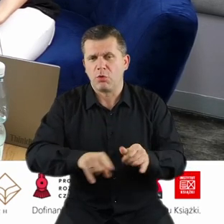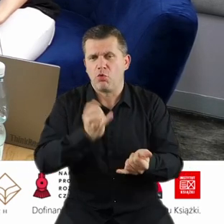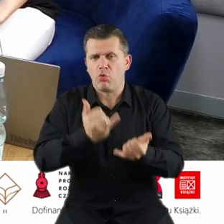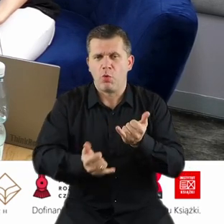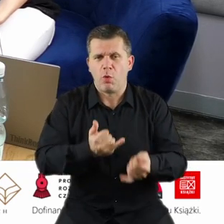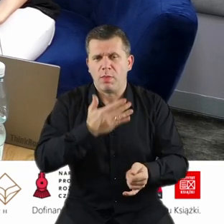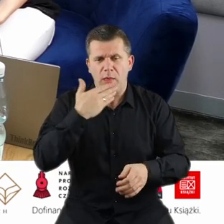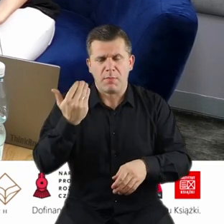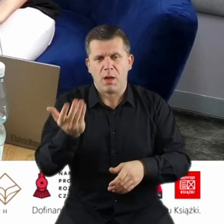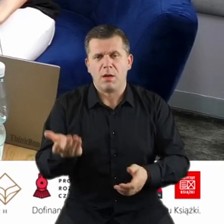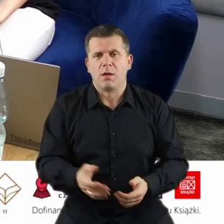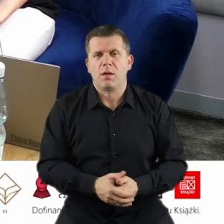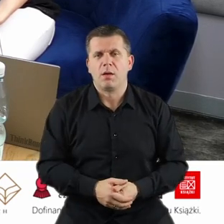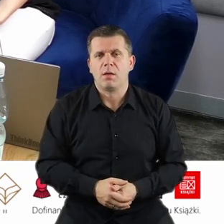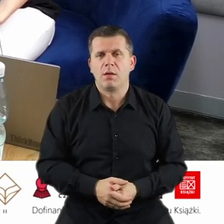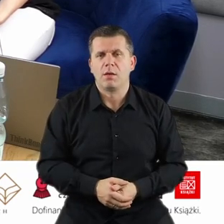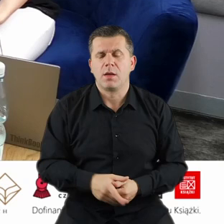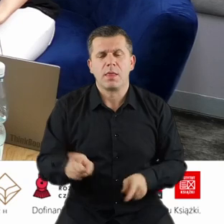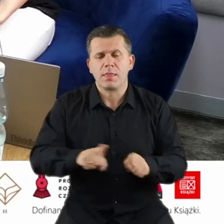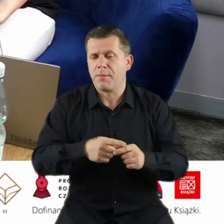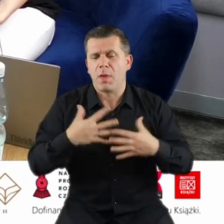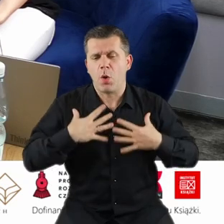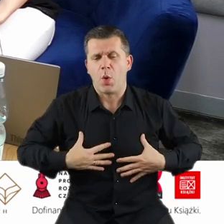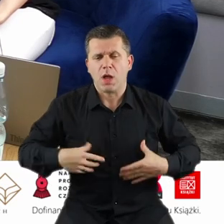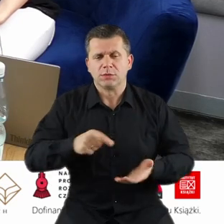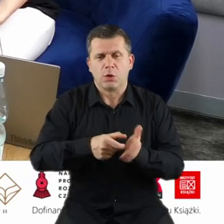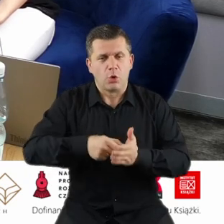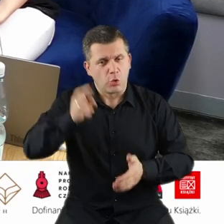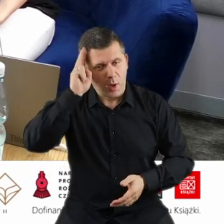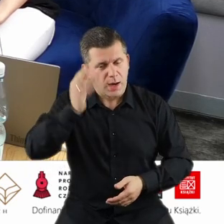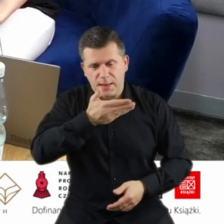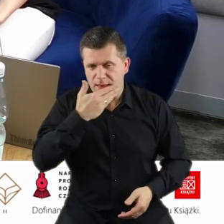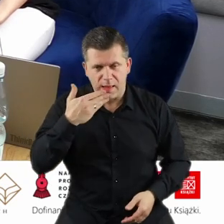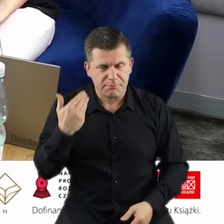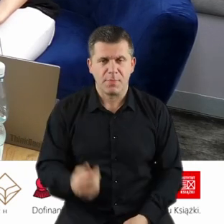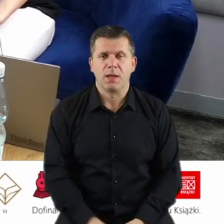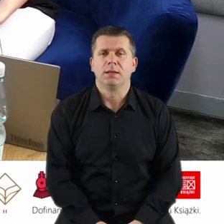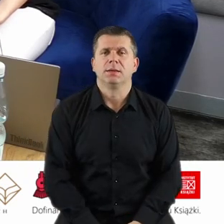nogi. Państwo nie mają też łazienki, toalety.